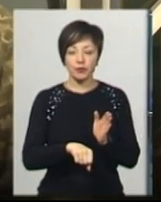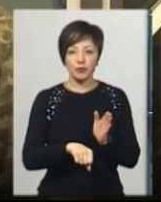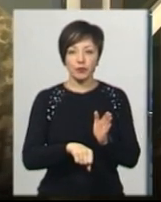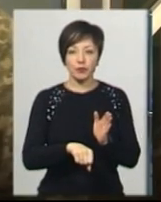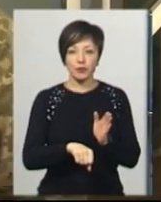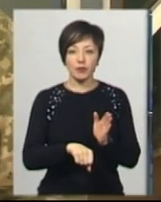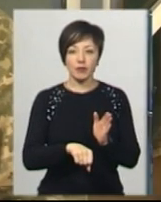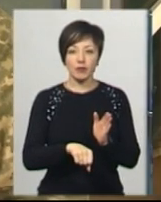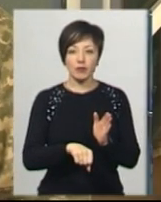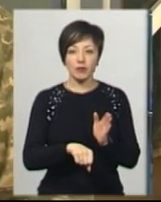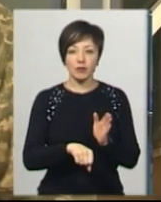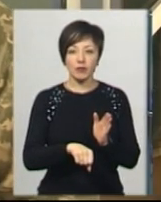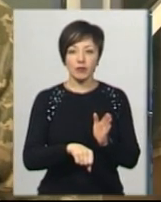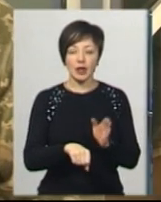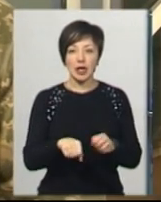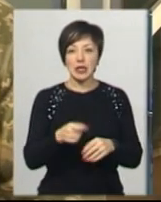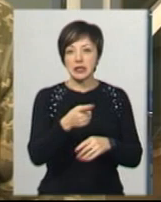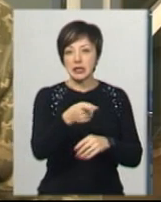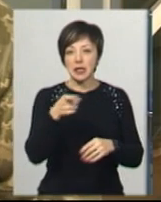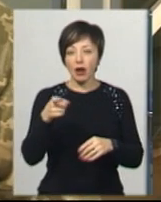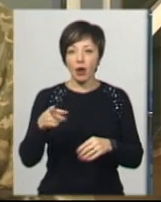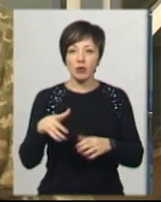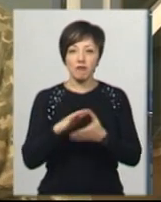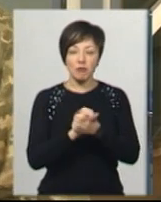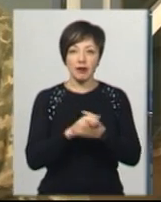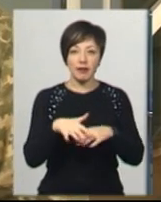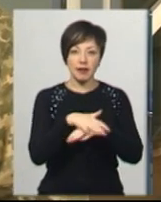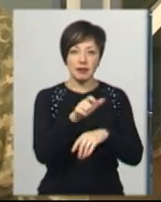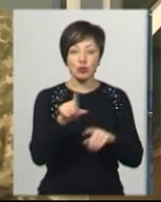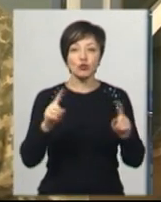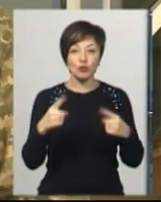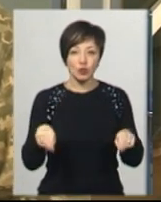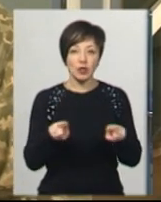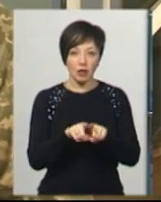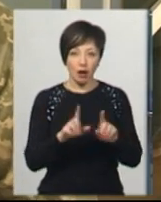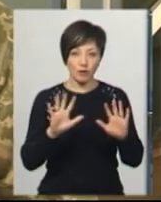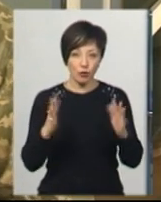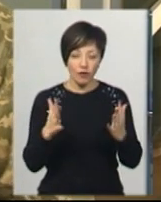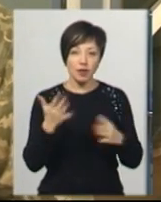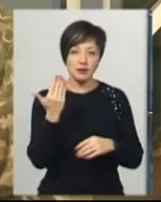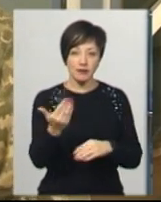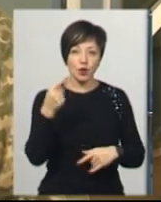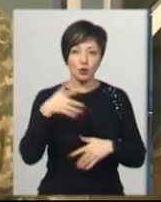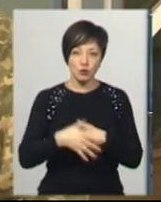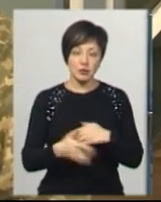де стріляють мирне населення. Чому це так проходить? Ви розумієте, що